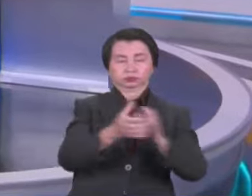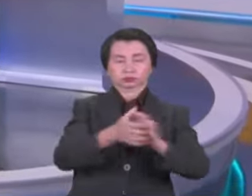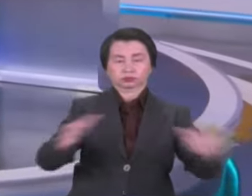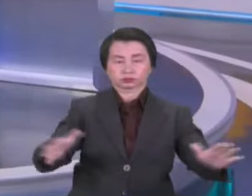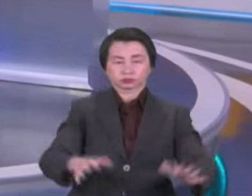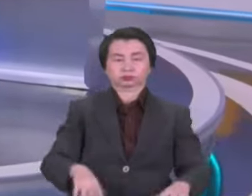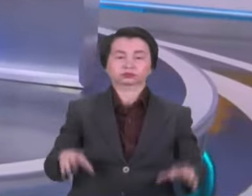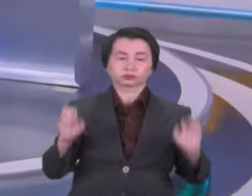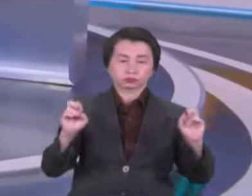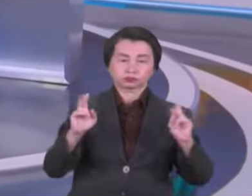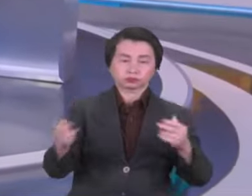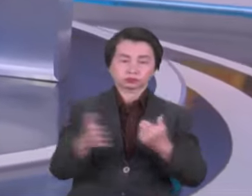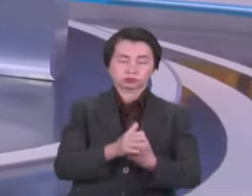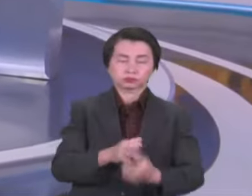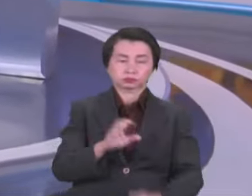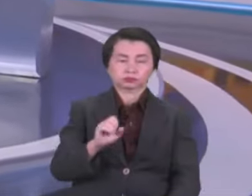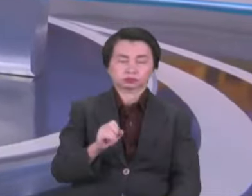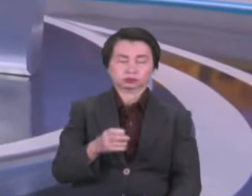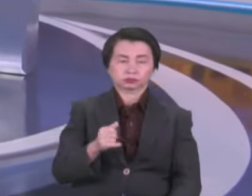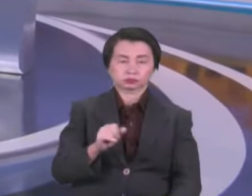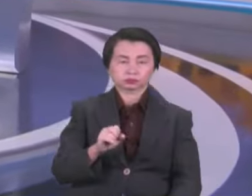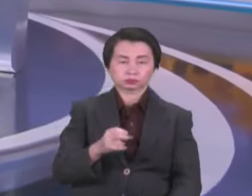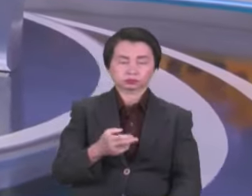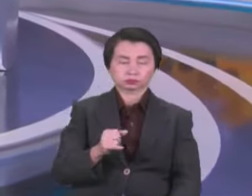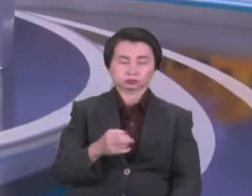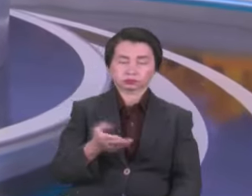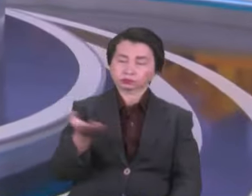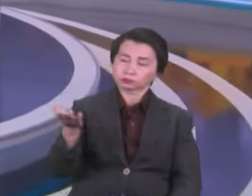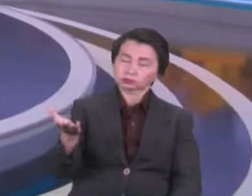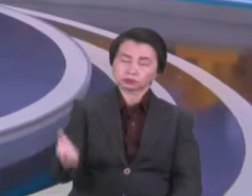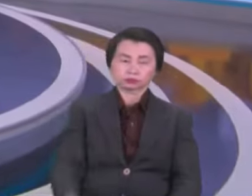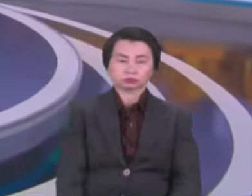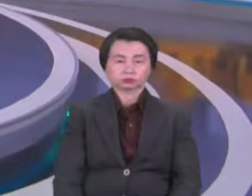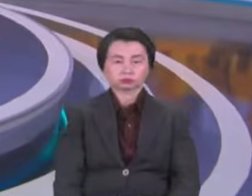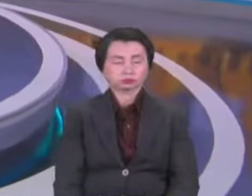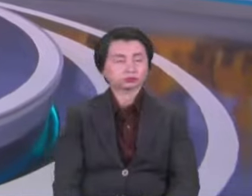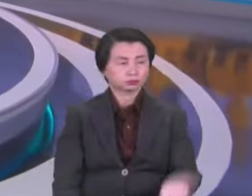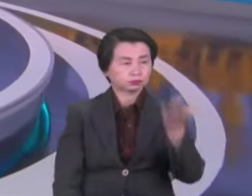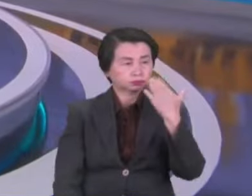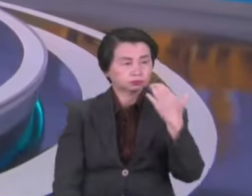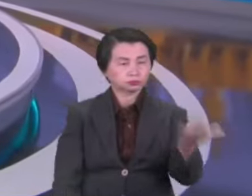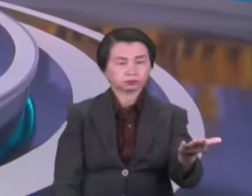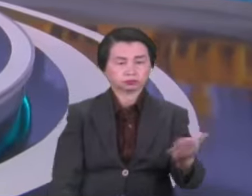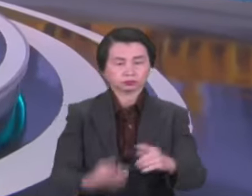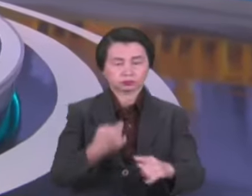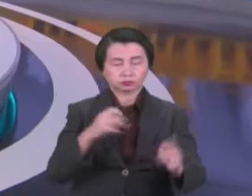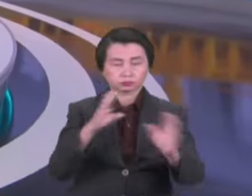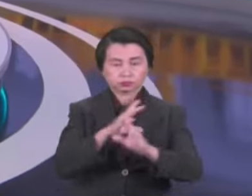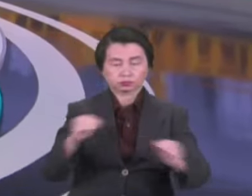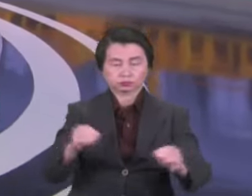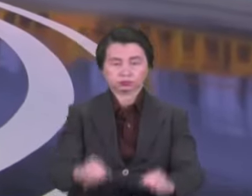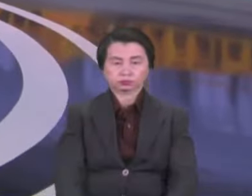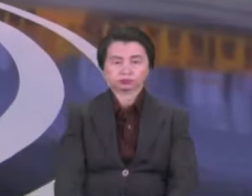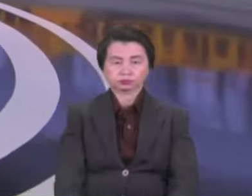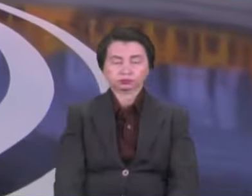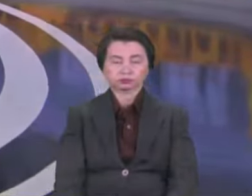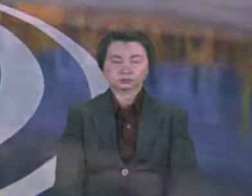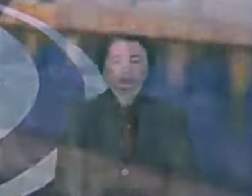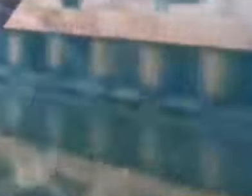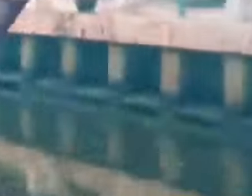Baik, kita kembali bersama Sahi di Angkasa Puri. Sahi, silakan. Terima kasih Buma untuk perkembangan dari Sarawak.